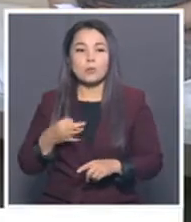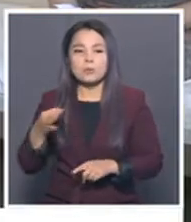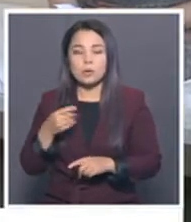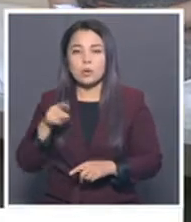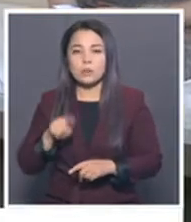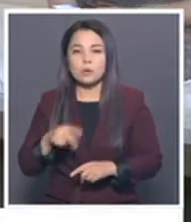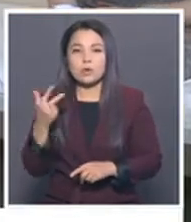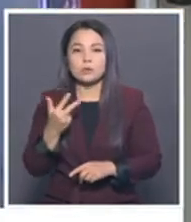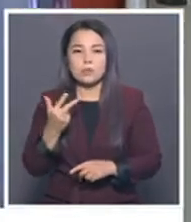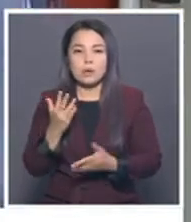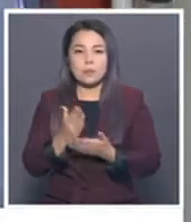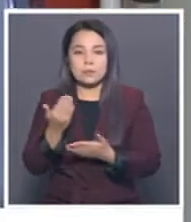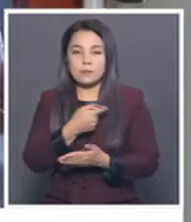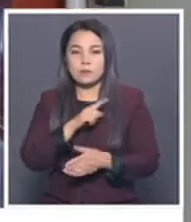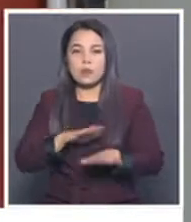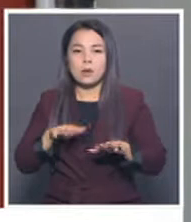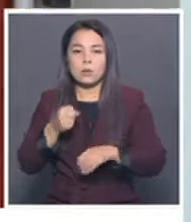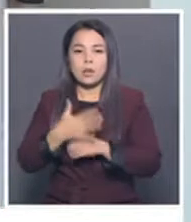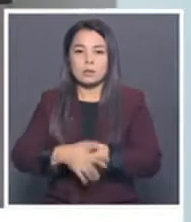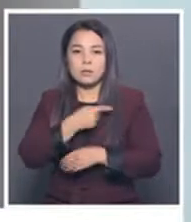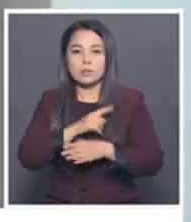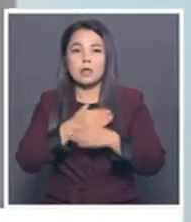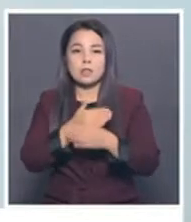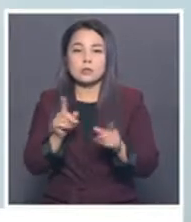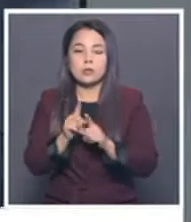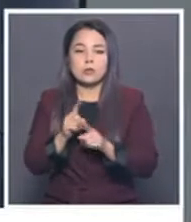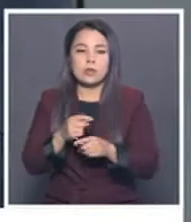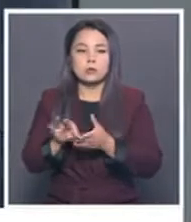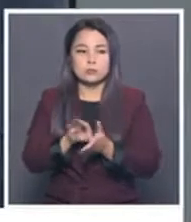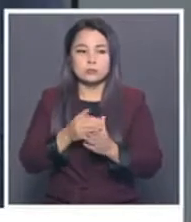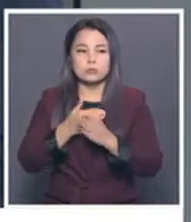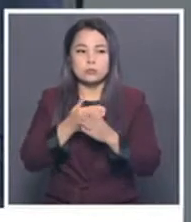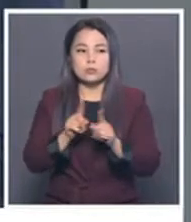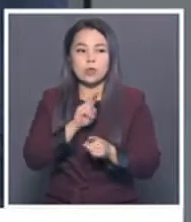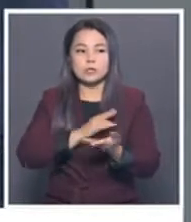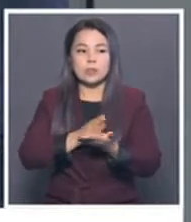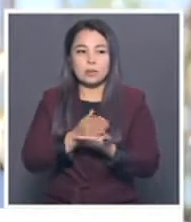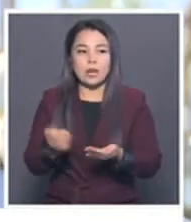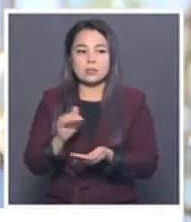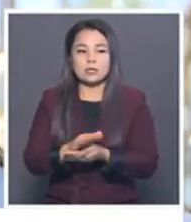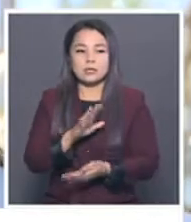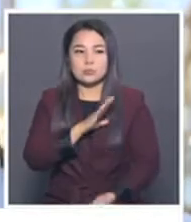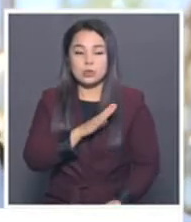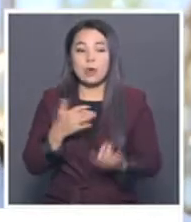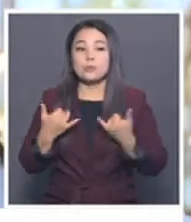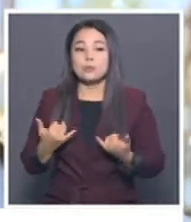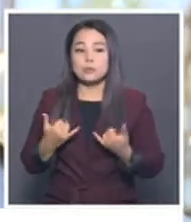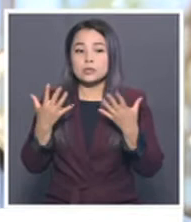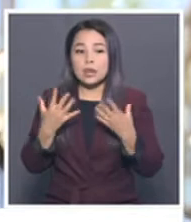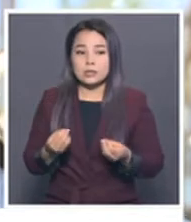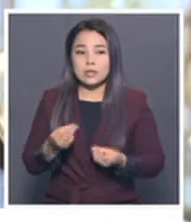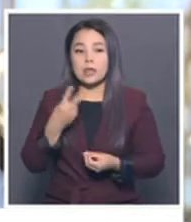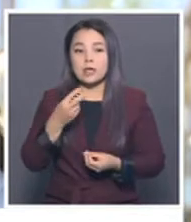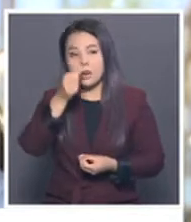3-ші перинаталдық орталық пен медициналық жедел жәрдем станциясының қызметімен танысты. Бүгінгі таңда